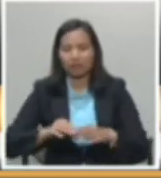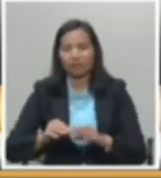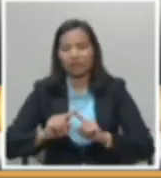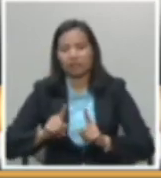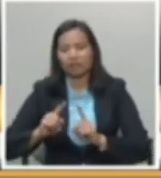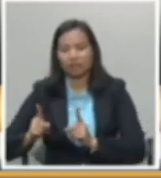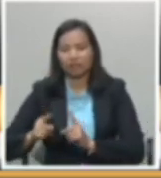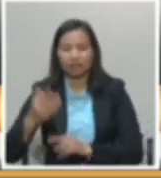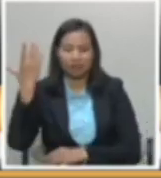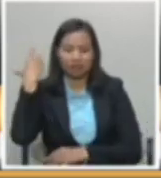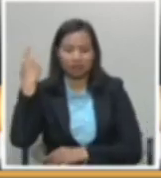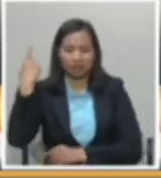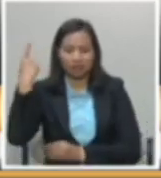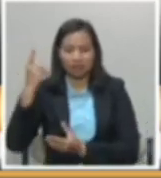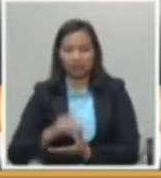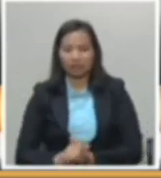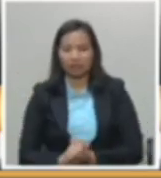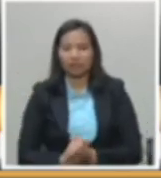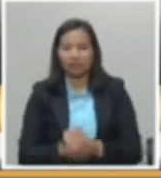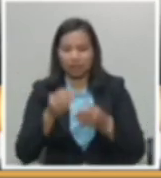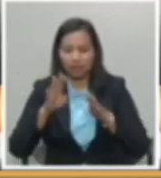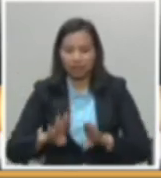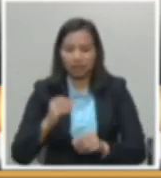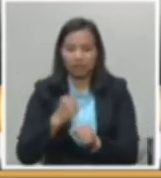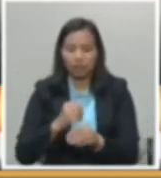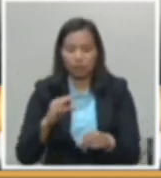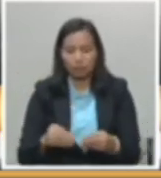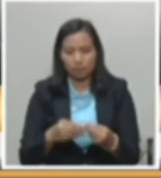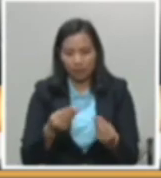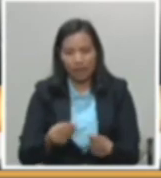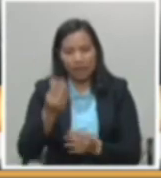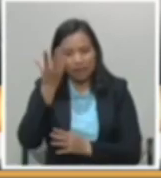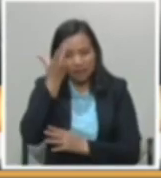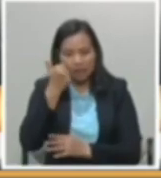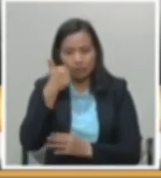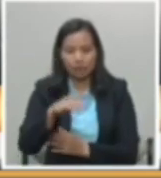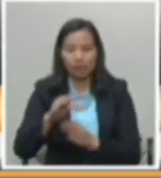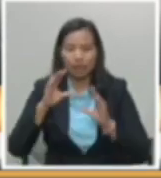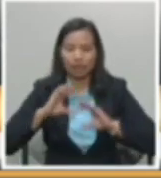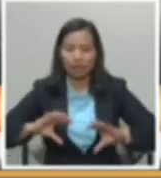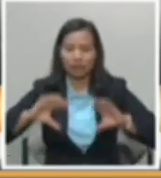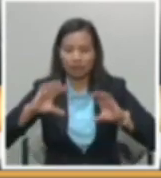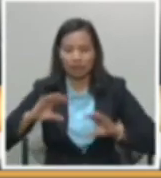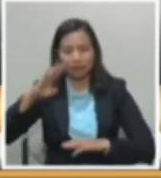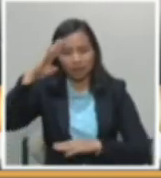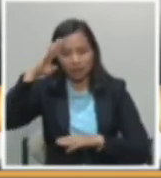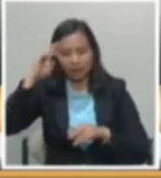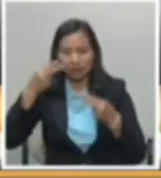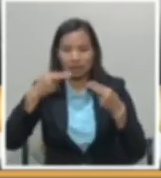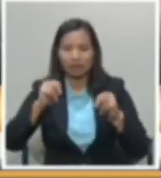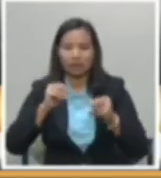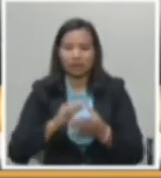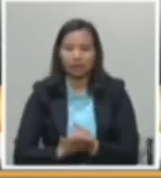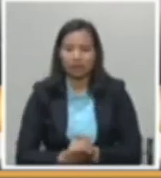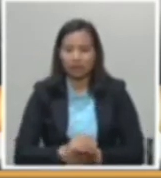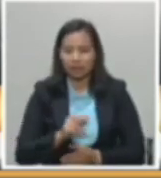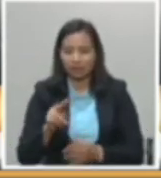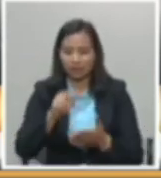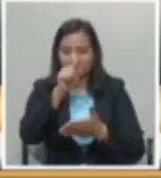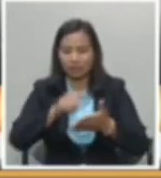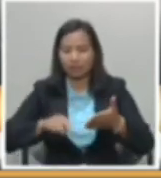างจากที่ผ่านมาแบบนี้ทำให้อดคิดไม่ได้ว่ารัฐบาลพลเอกประยุทธ์จันทร์โอชาใช้การเลือก